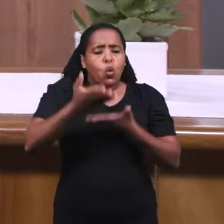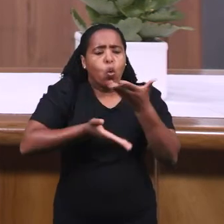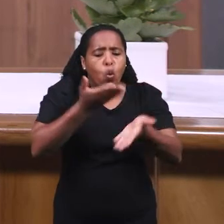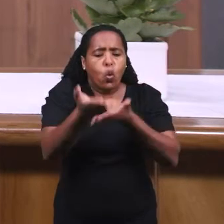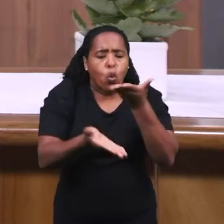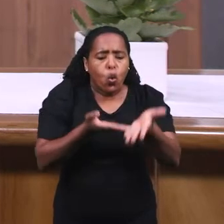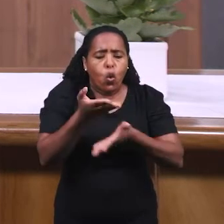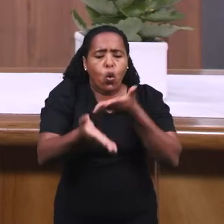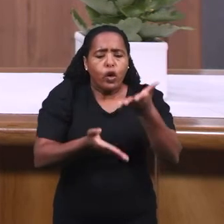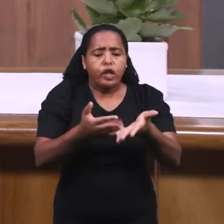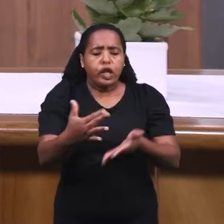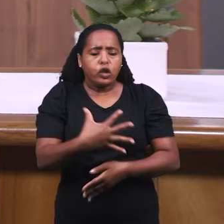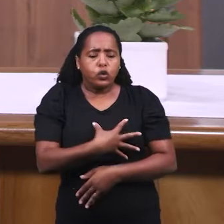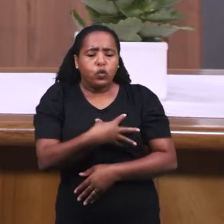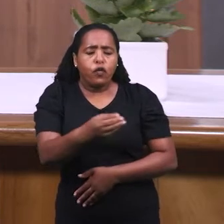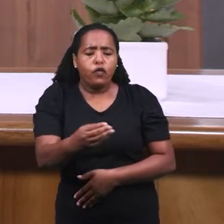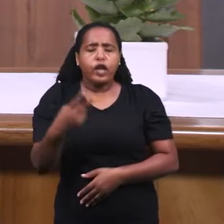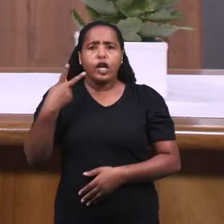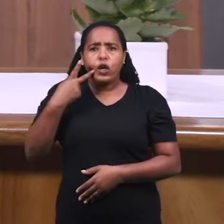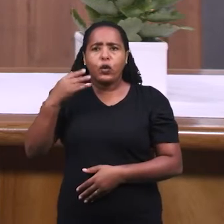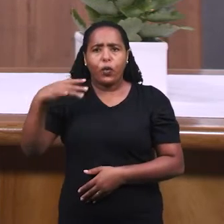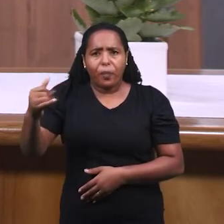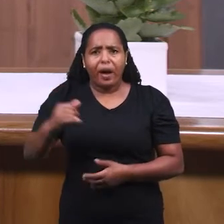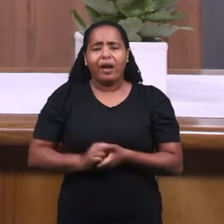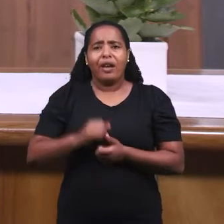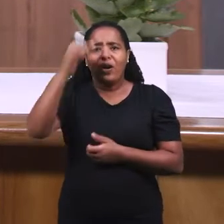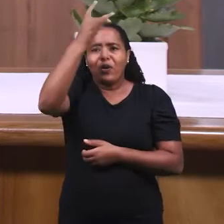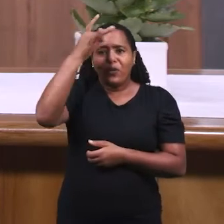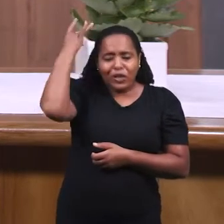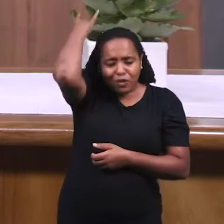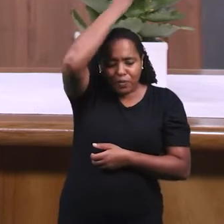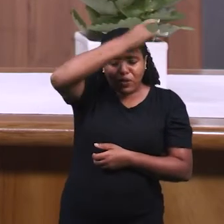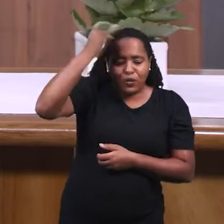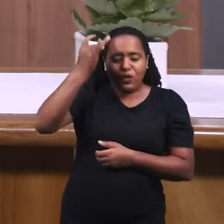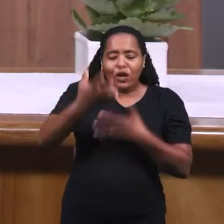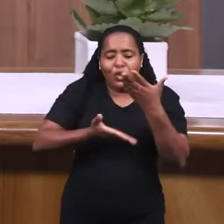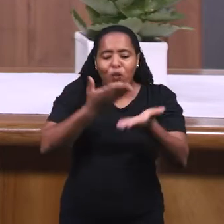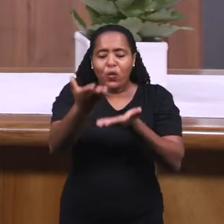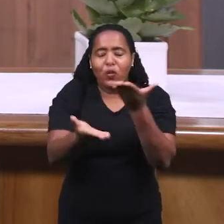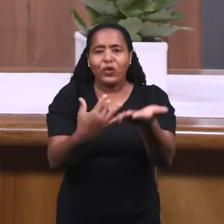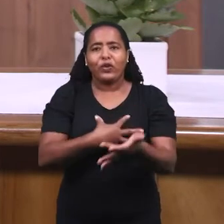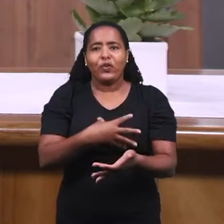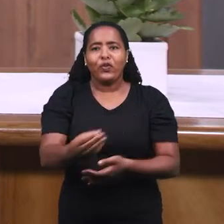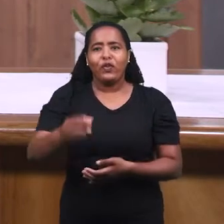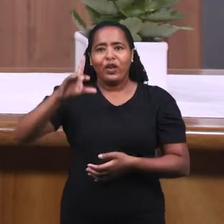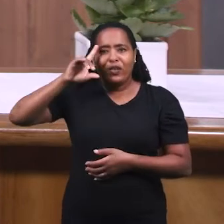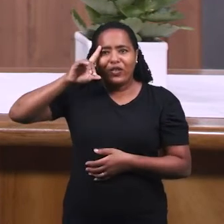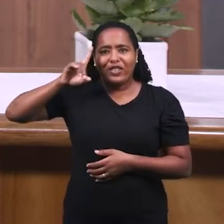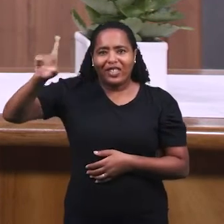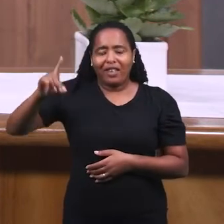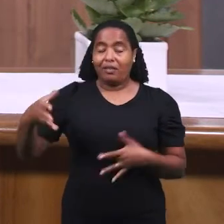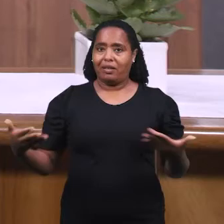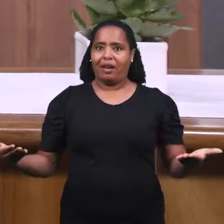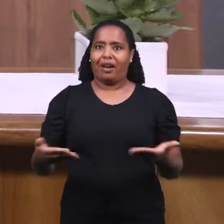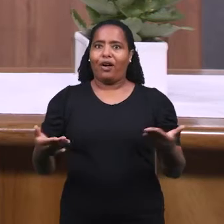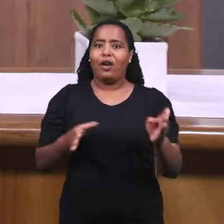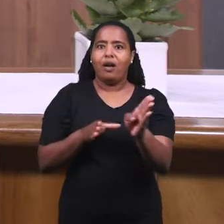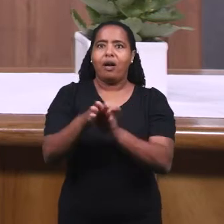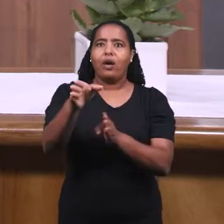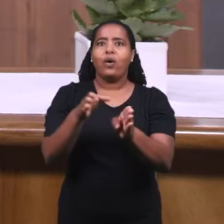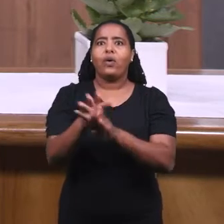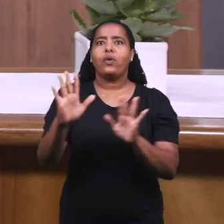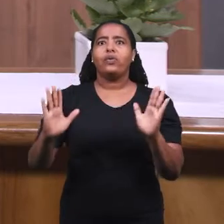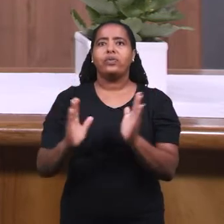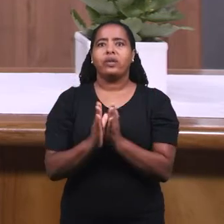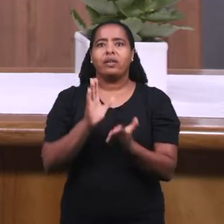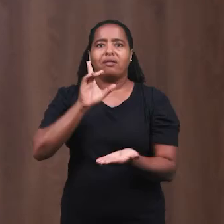Отец попросил, позаботься о них, о детях моих, позаботься о них. И теперь